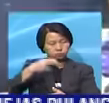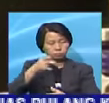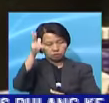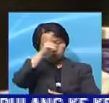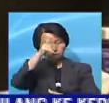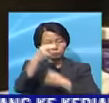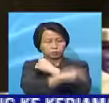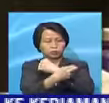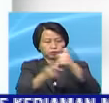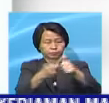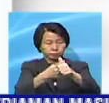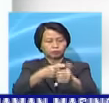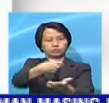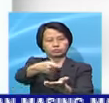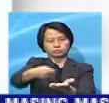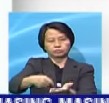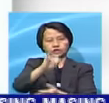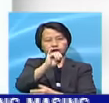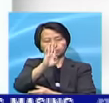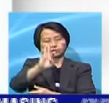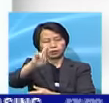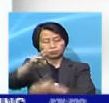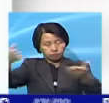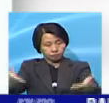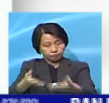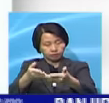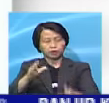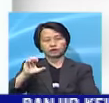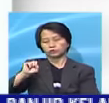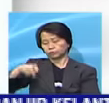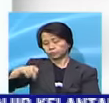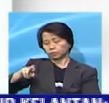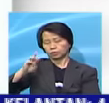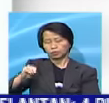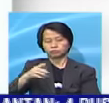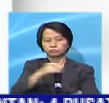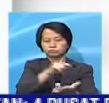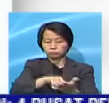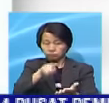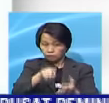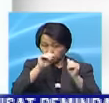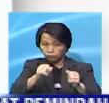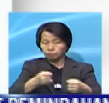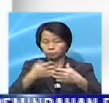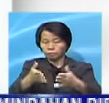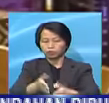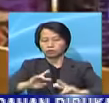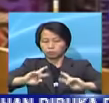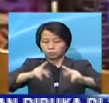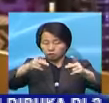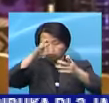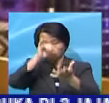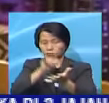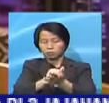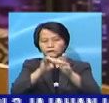kerajaan negeri pertama menandatangani IBR yang diperkenalkan Suruhanjaya itu. Inisiatif itu diharap dapat memelihara dan meningkatkan